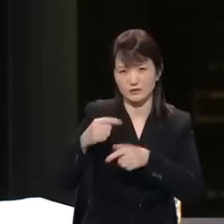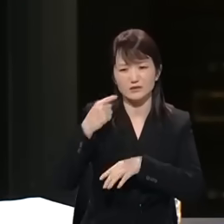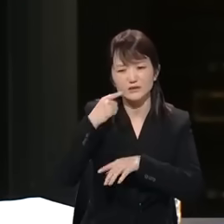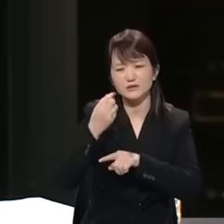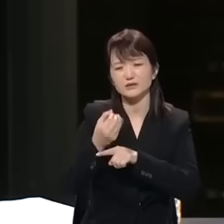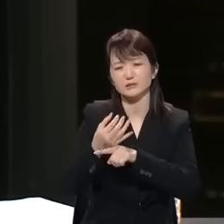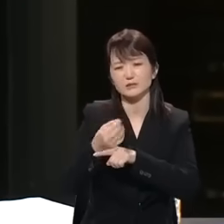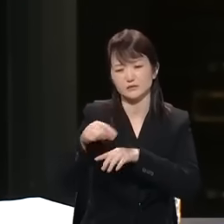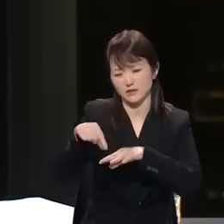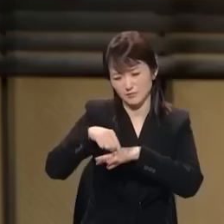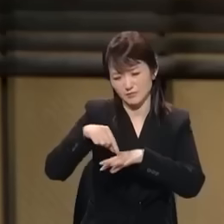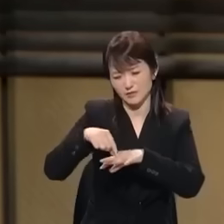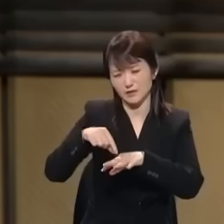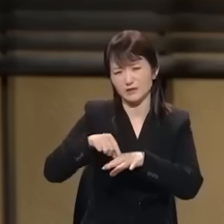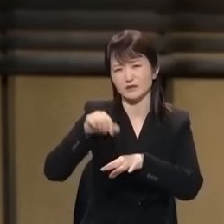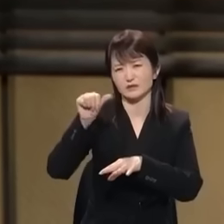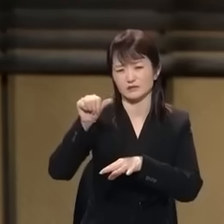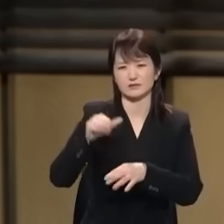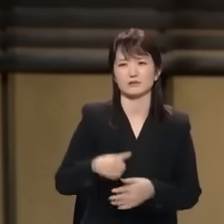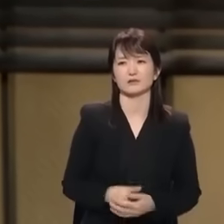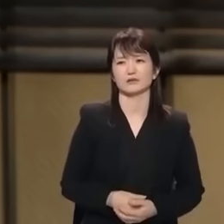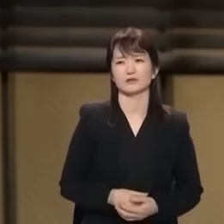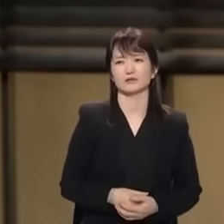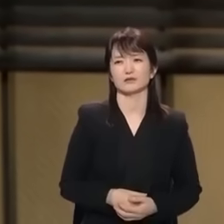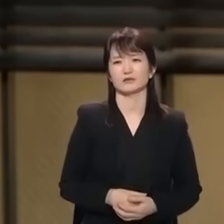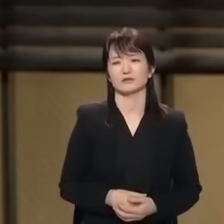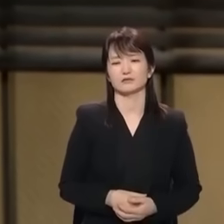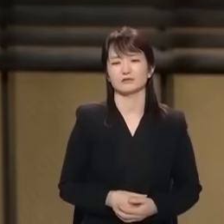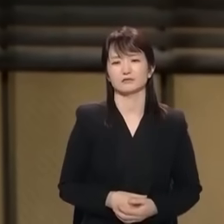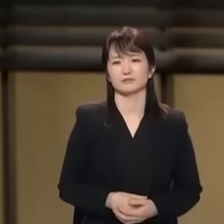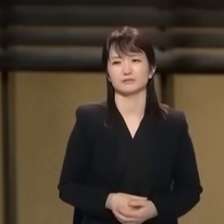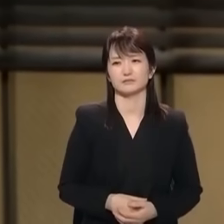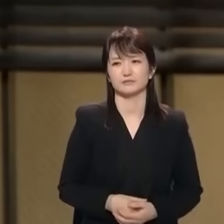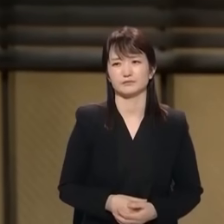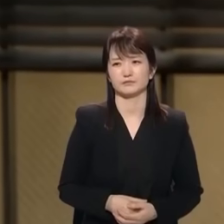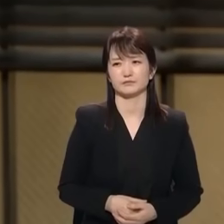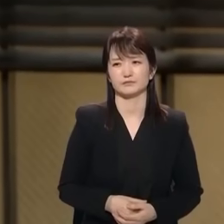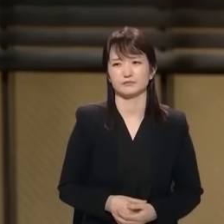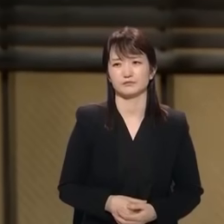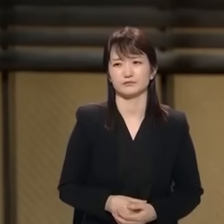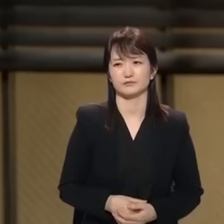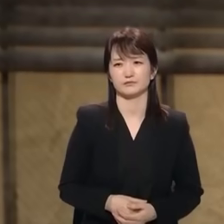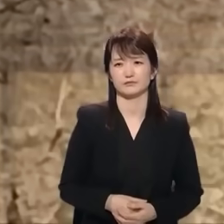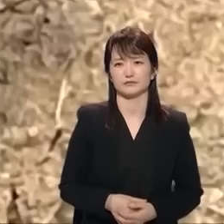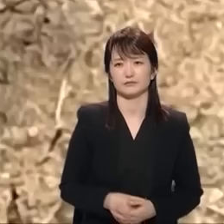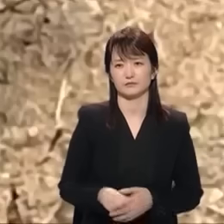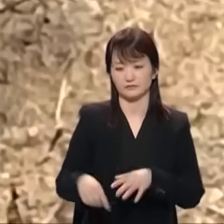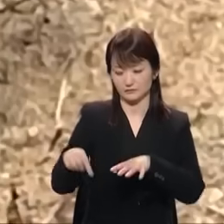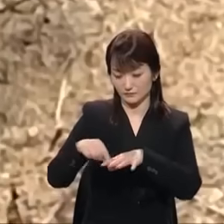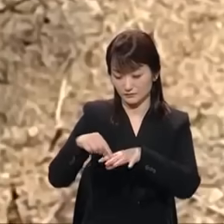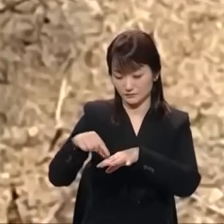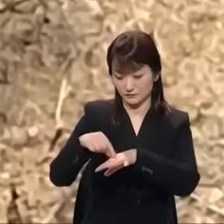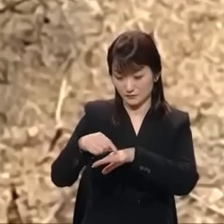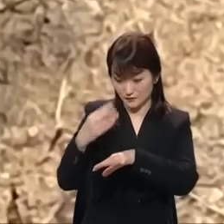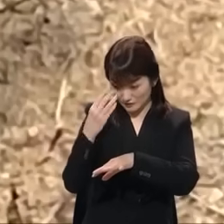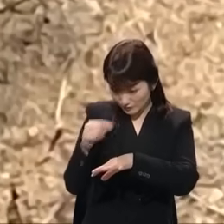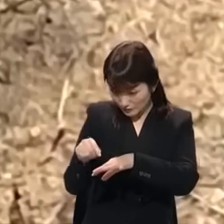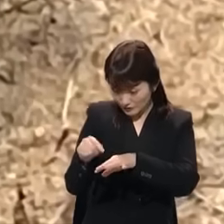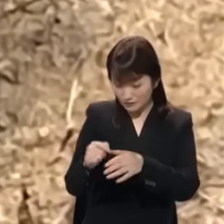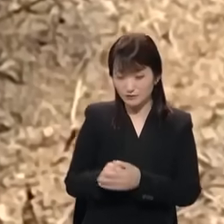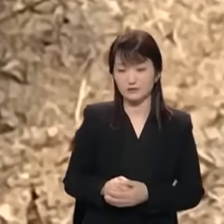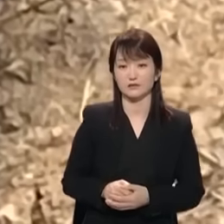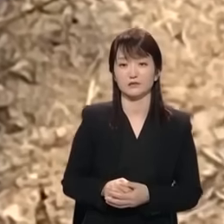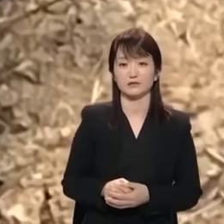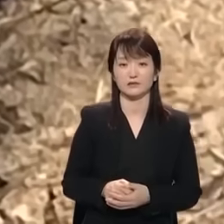금반지가 다섯 개입니다 금반지 다섯 개를 보면 어떤 생각이 들었냐 냐면 10년간 고생한 어머니가